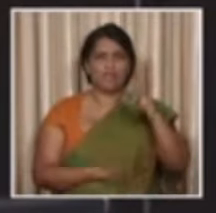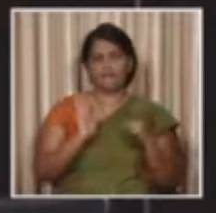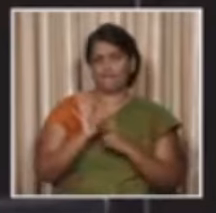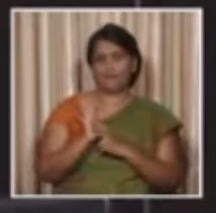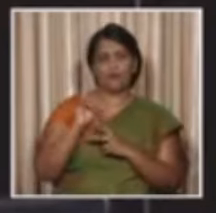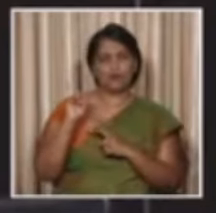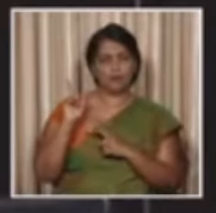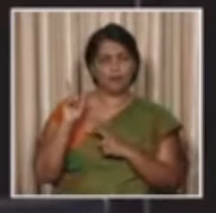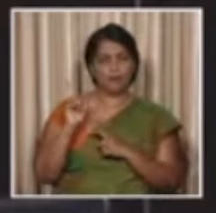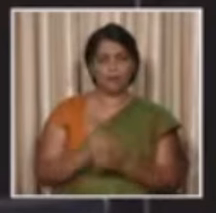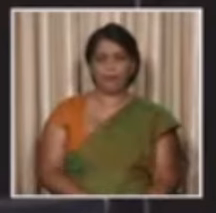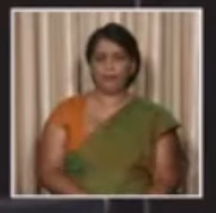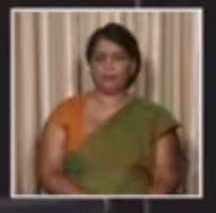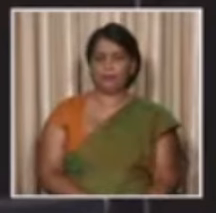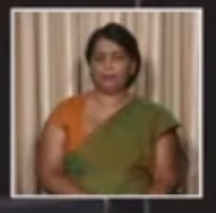वाउनियावे